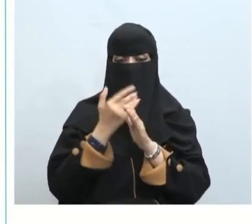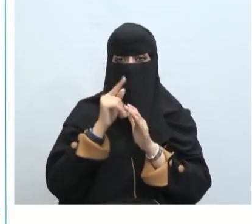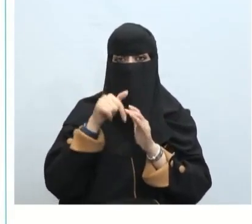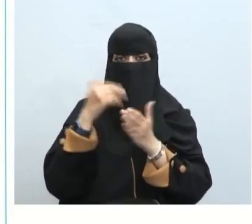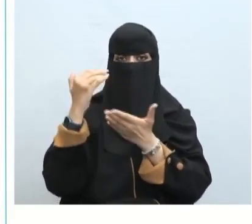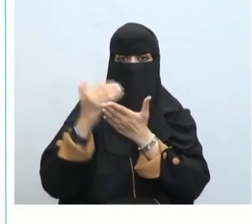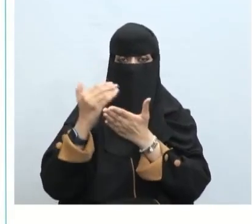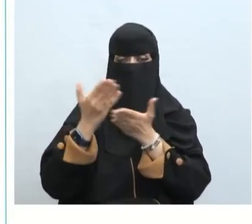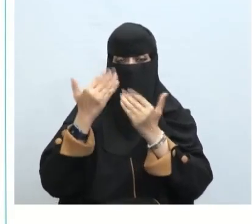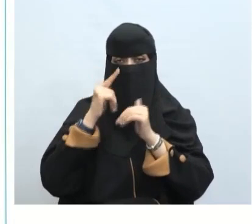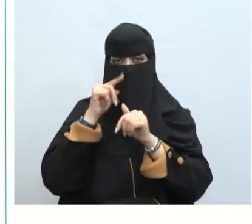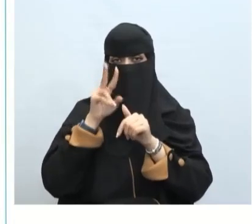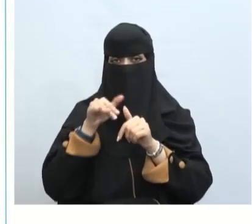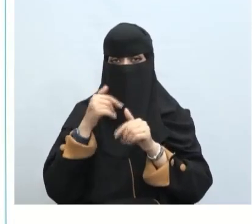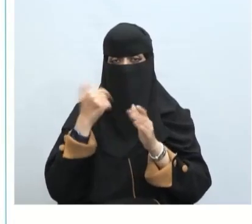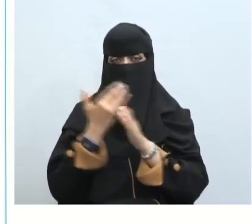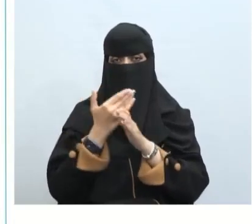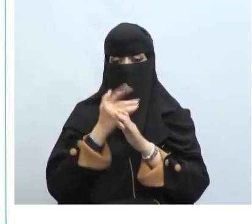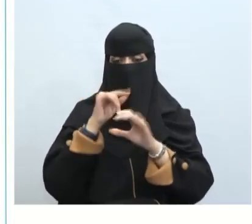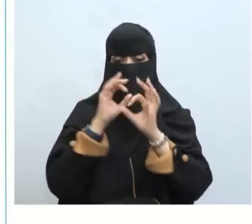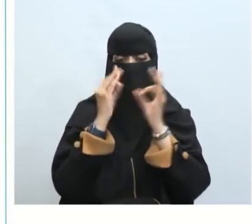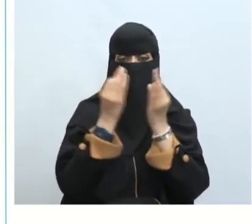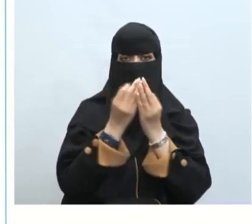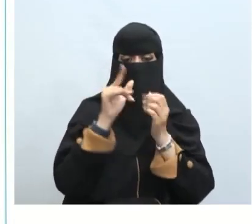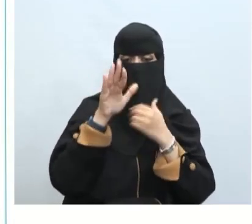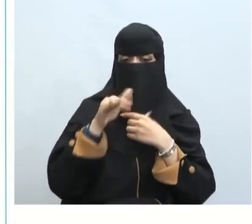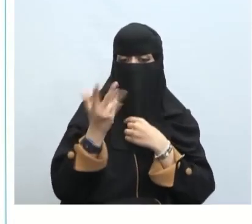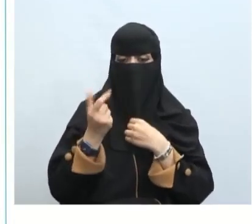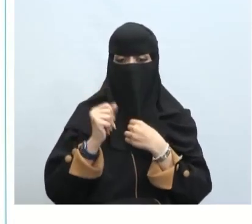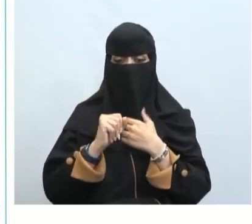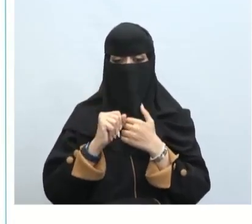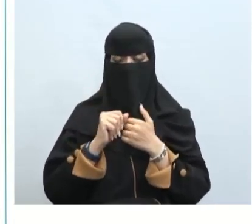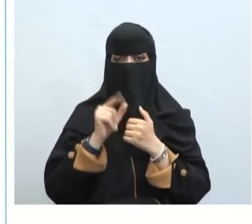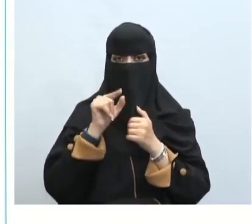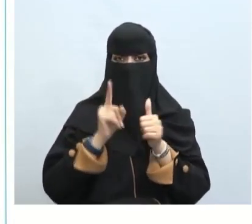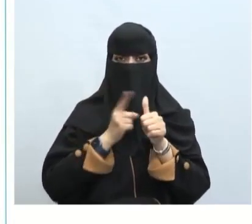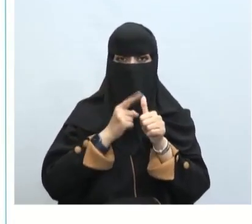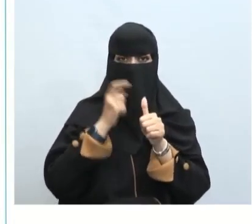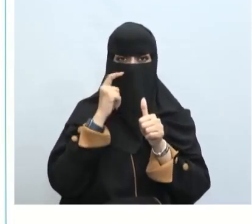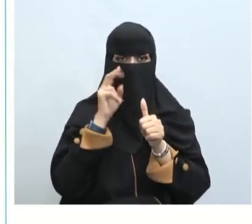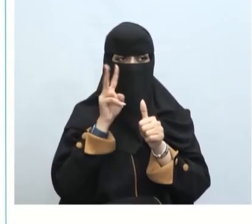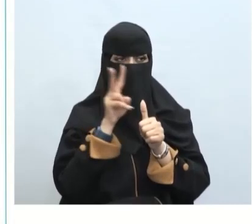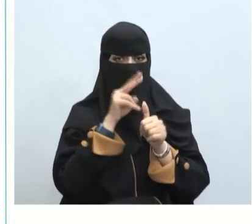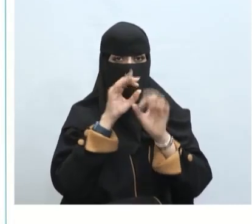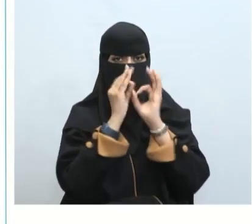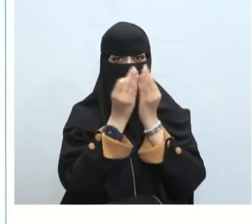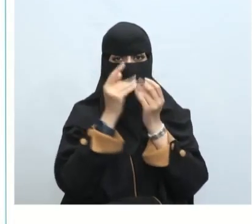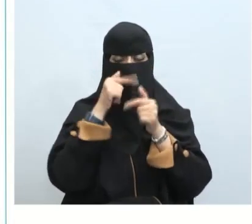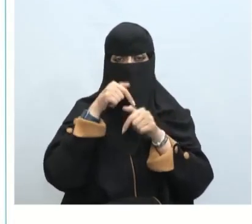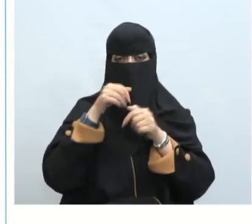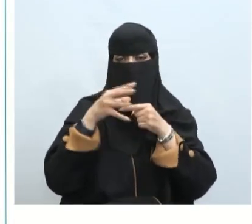اسباب اقتصاديه طيب الاسباب الاجتماعيه للبطاله النظره اجتماعيه